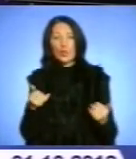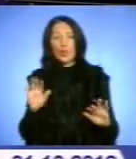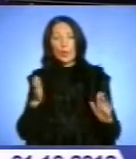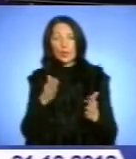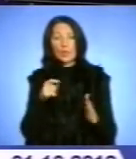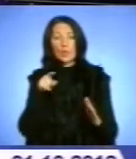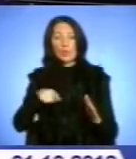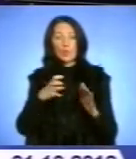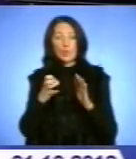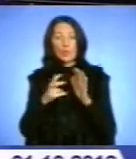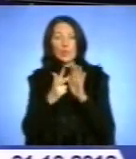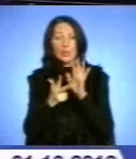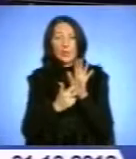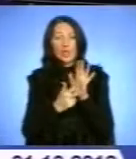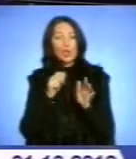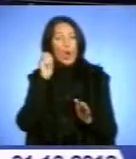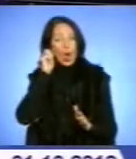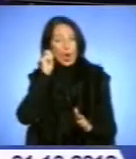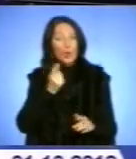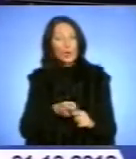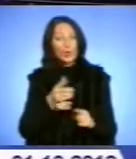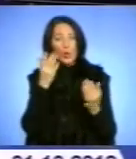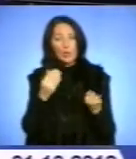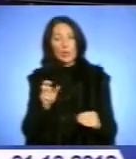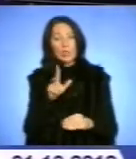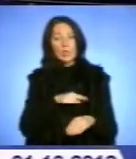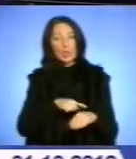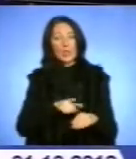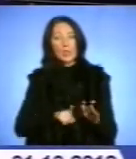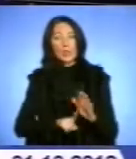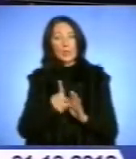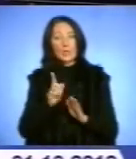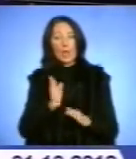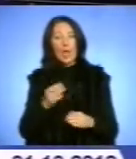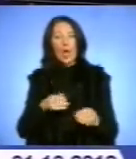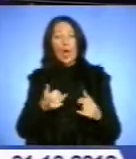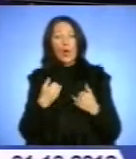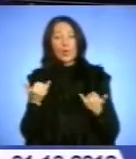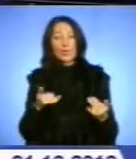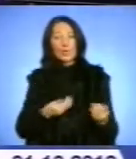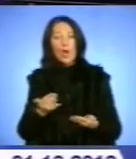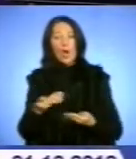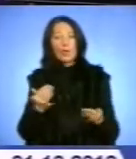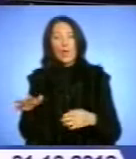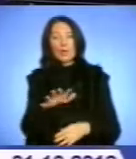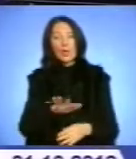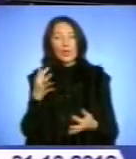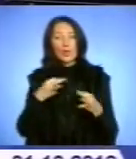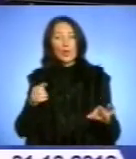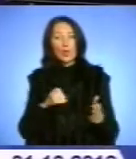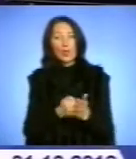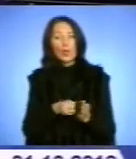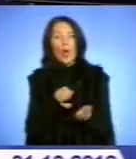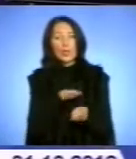року. Цього ж дня о 13-й годині розпочнеться урочиста хода від Майдану Волі до Миколинецького кладовища, де біля